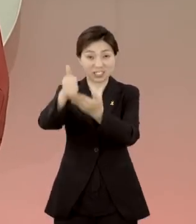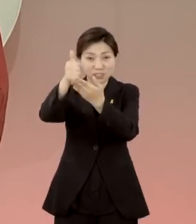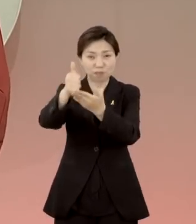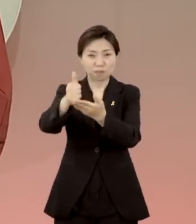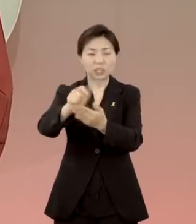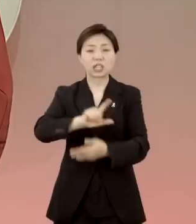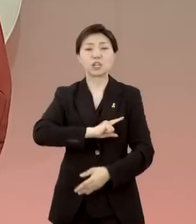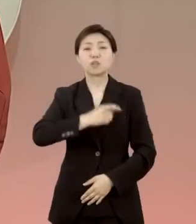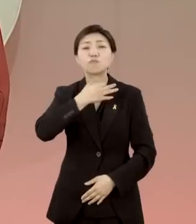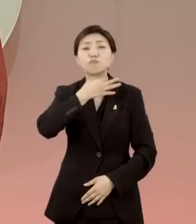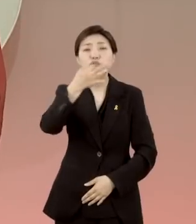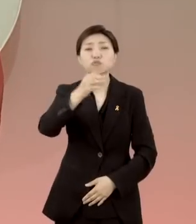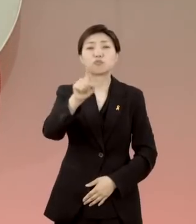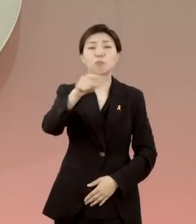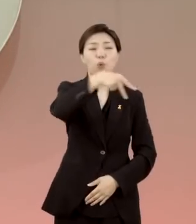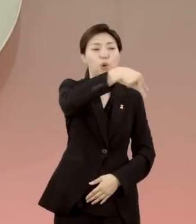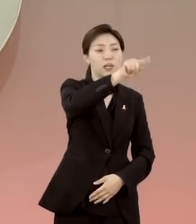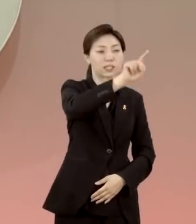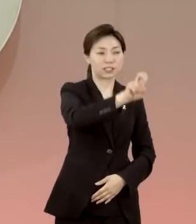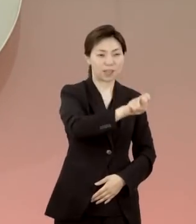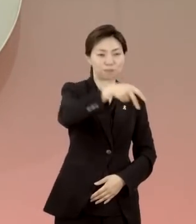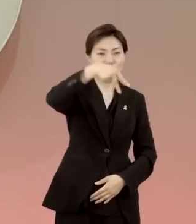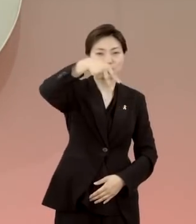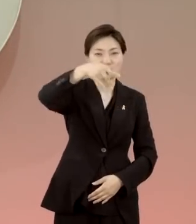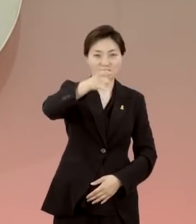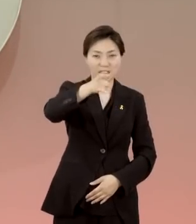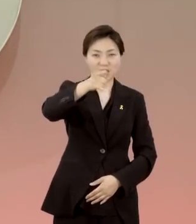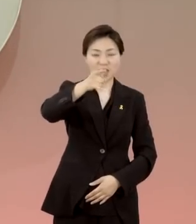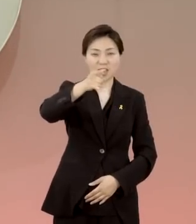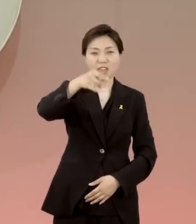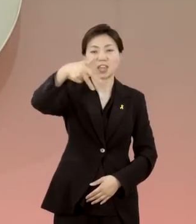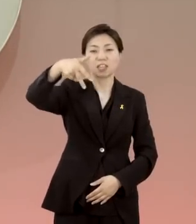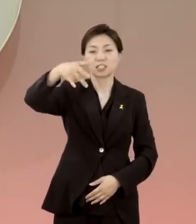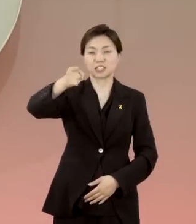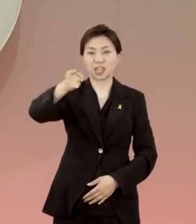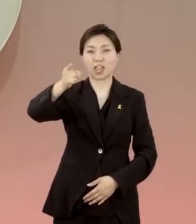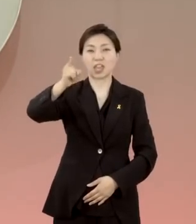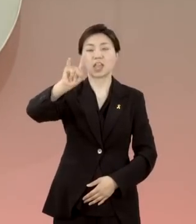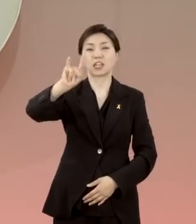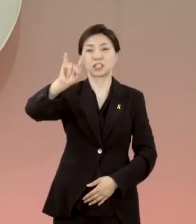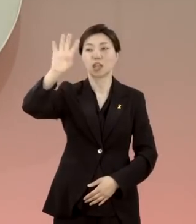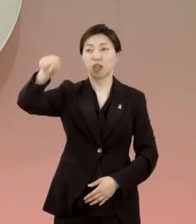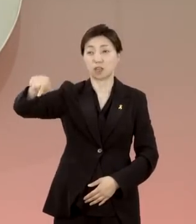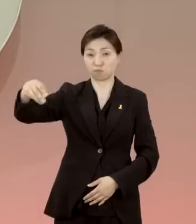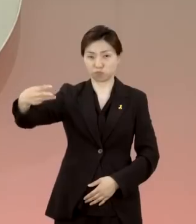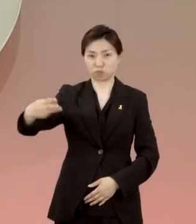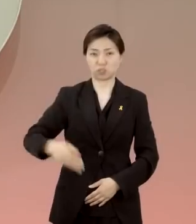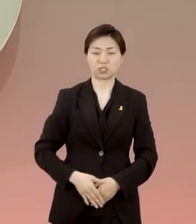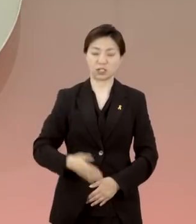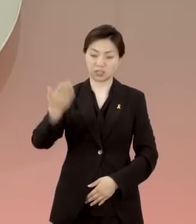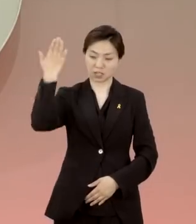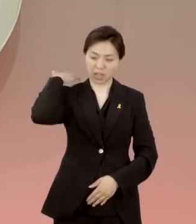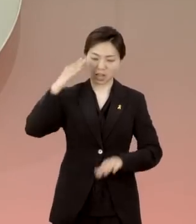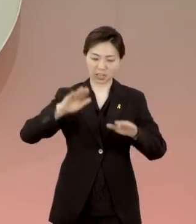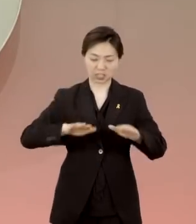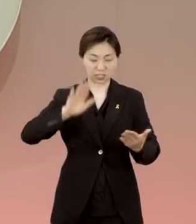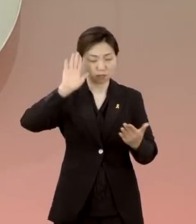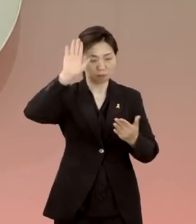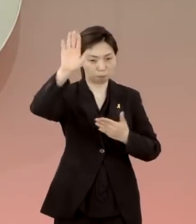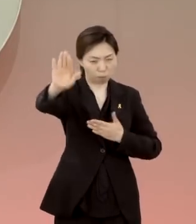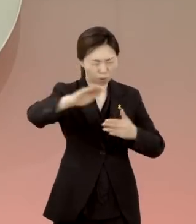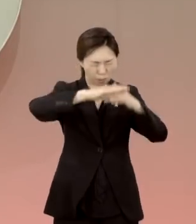삼세제불이라고 부릅니다 3세제불 과거 현재 미래 모든 부처님 그래서